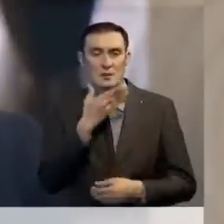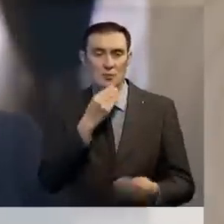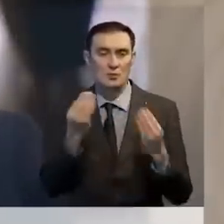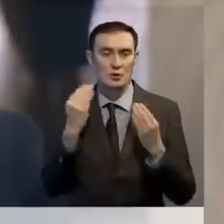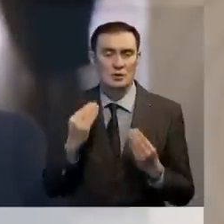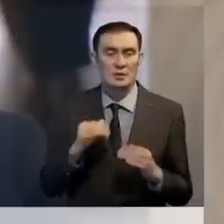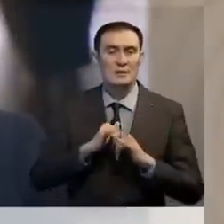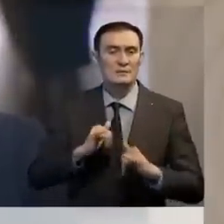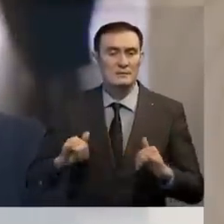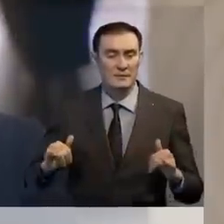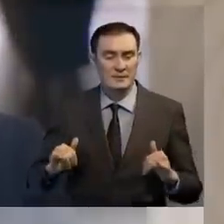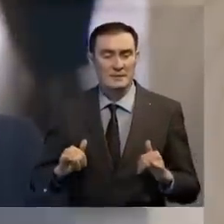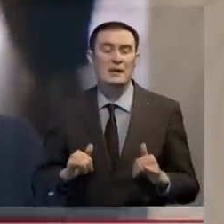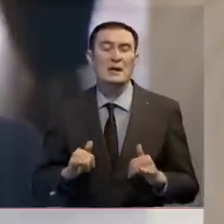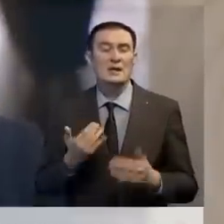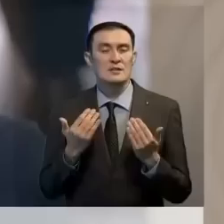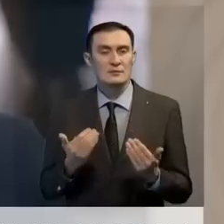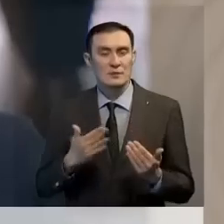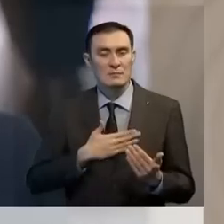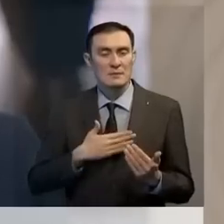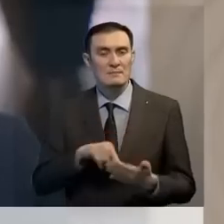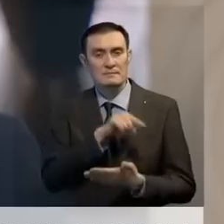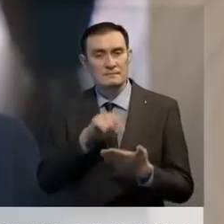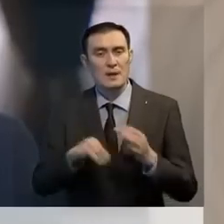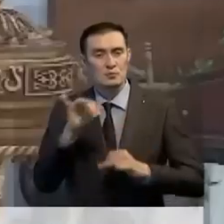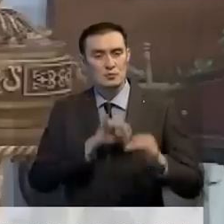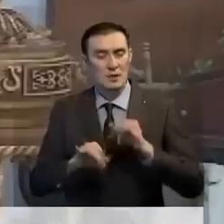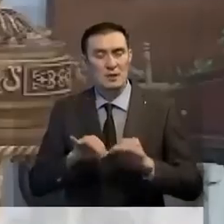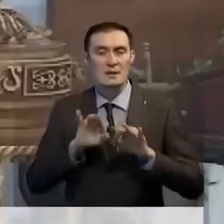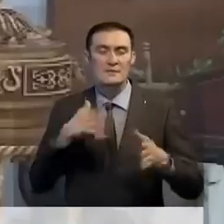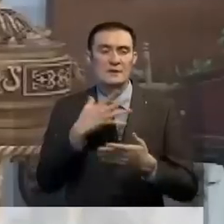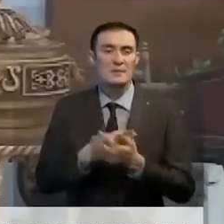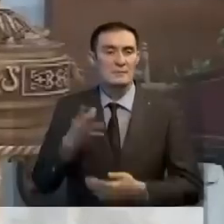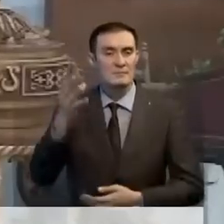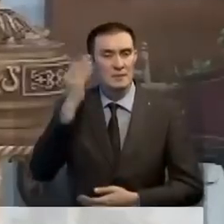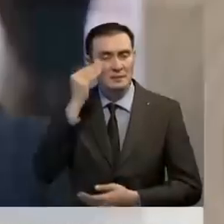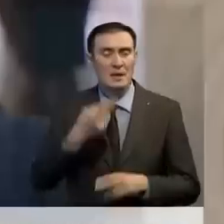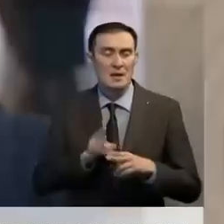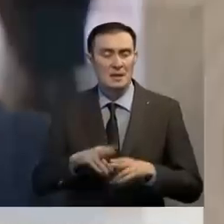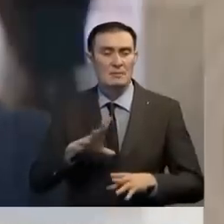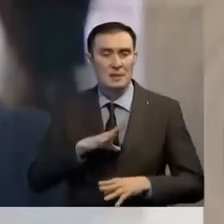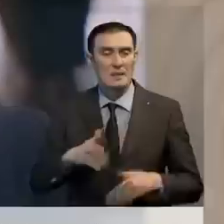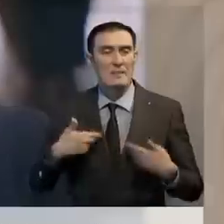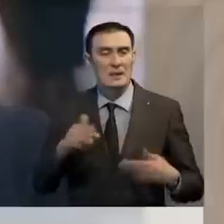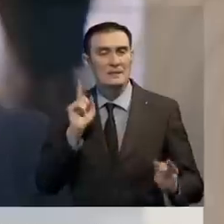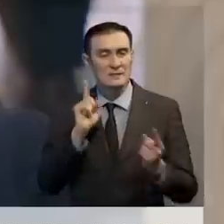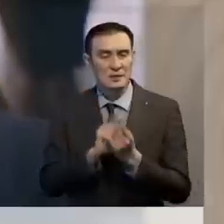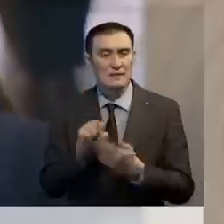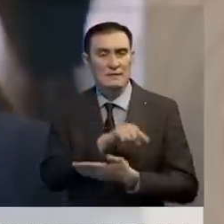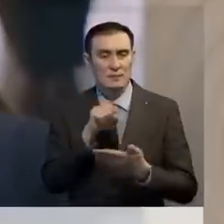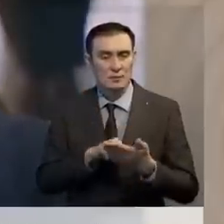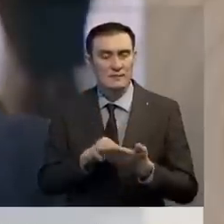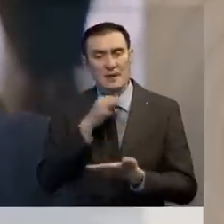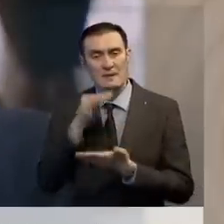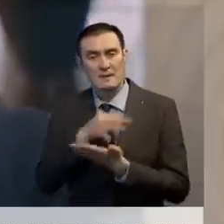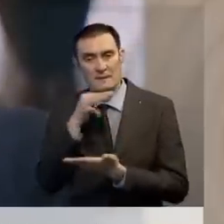и развиваться в этом направлении. Сегодня мы подняли ряд проблем, поделились своими мыслями. Это была полезная сессия вопросов и